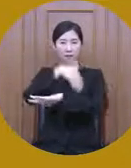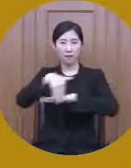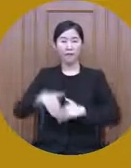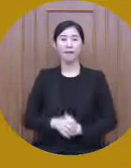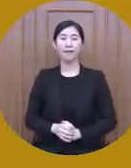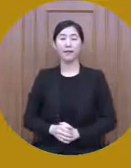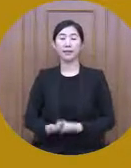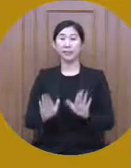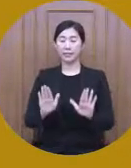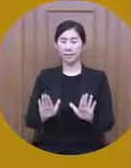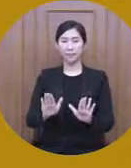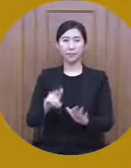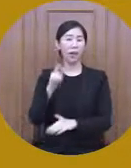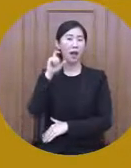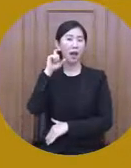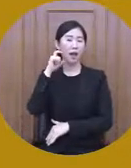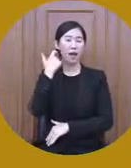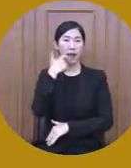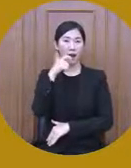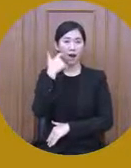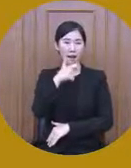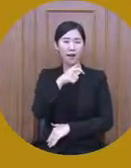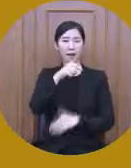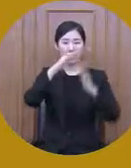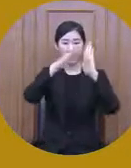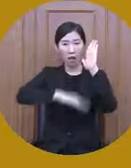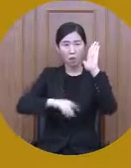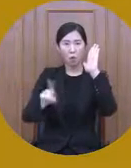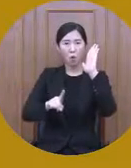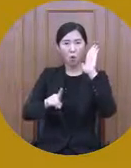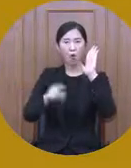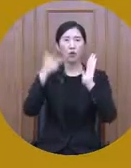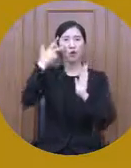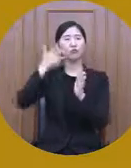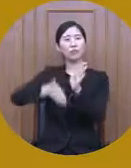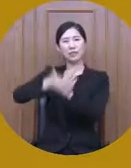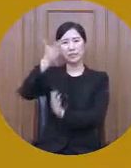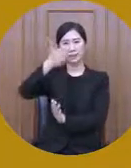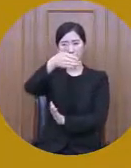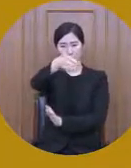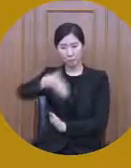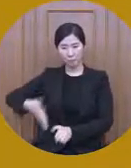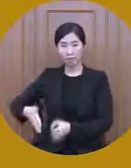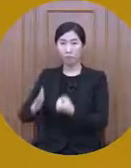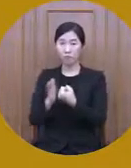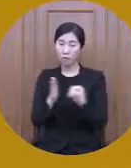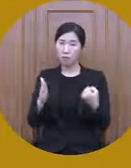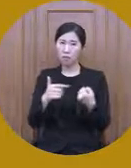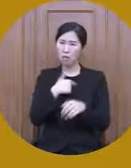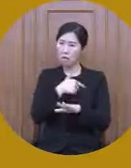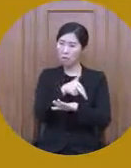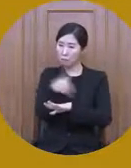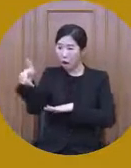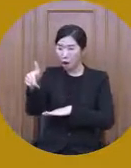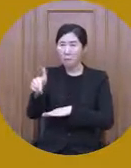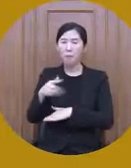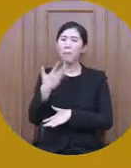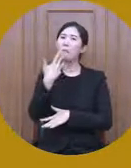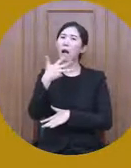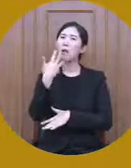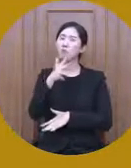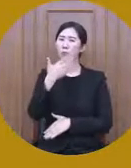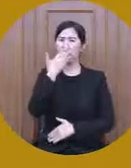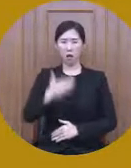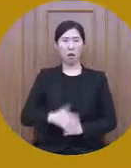것처럼 남한강은 여주 시내를 관통하고 있습니다. 직선으로 이동한다면 걸어서 8분이면 걸어갈 수 있는